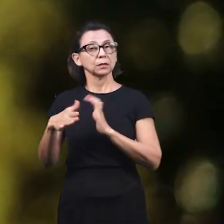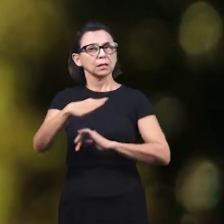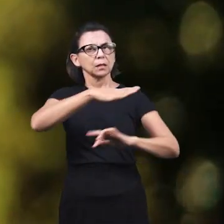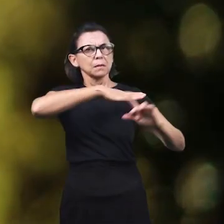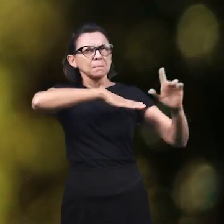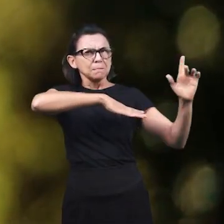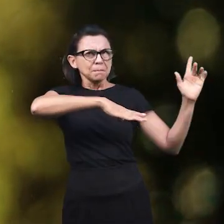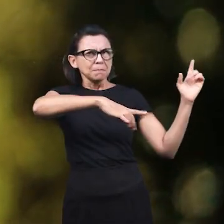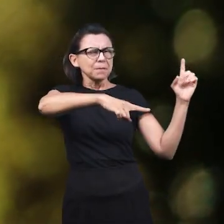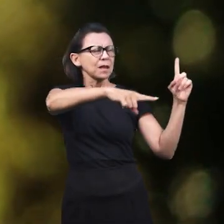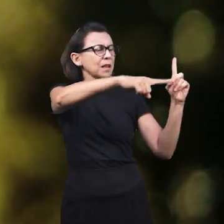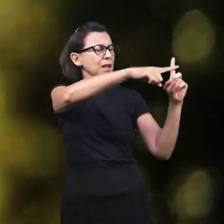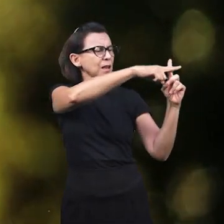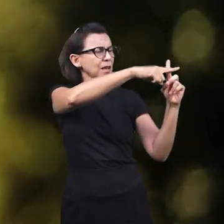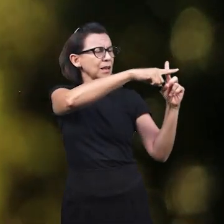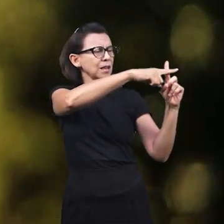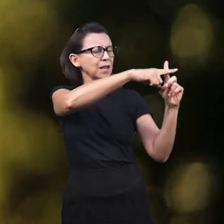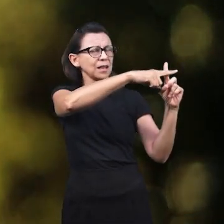Иисуса.